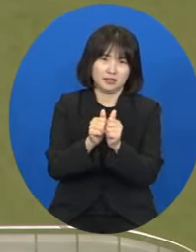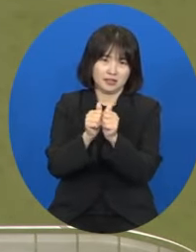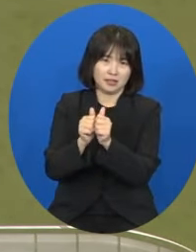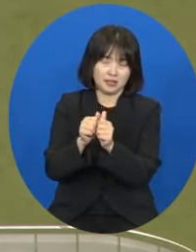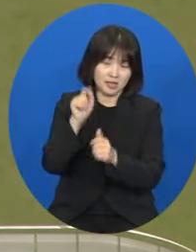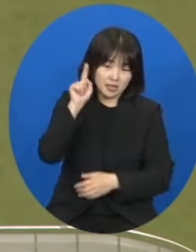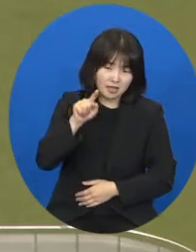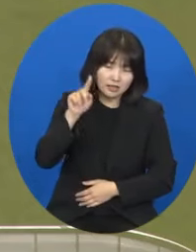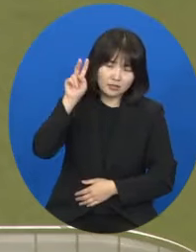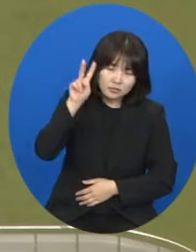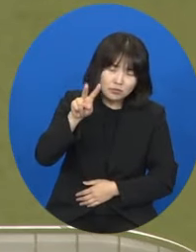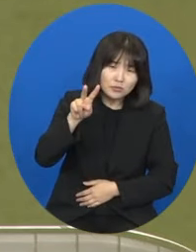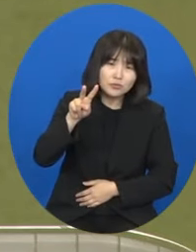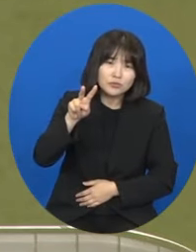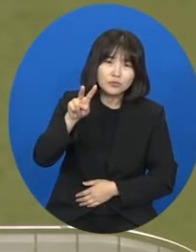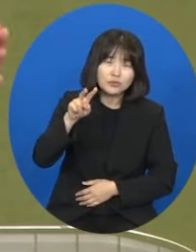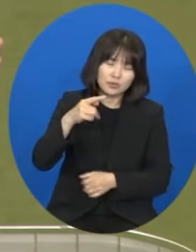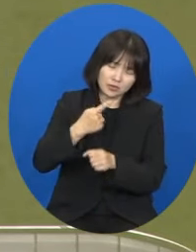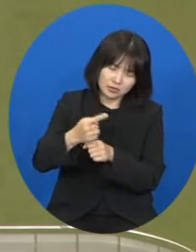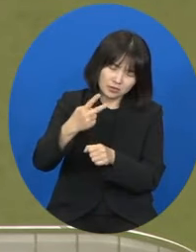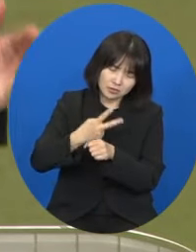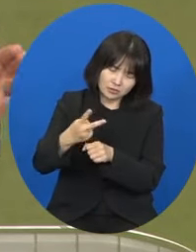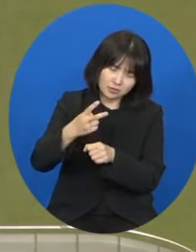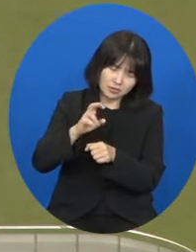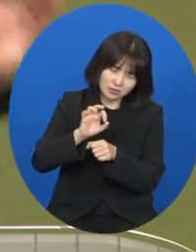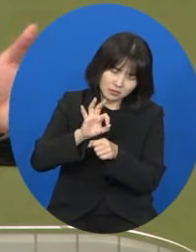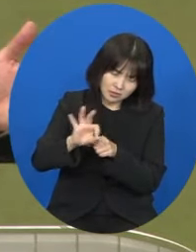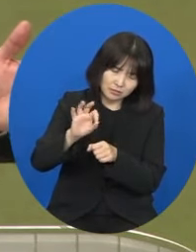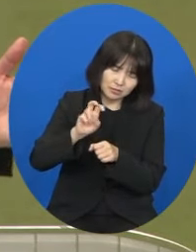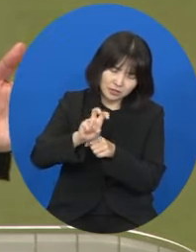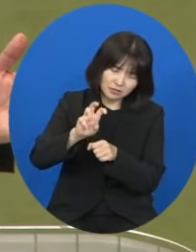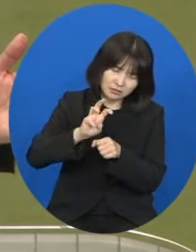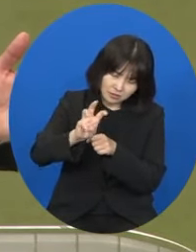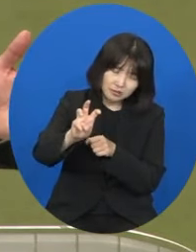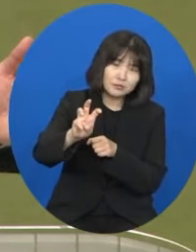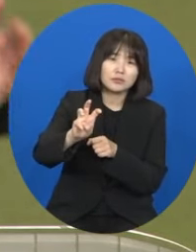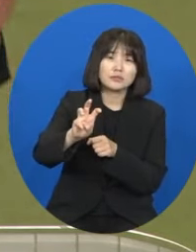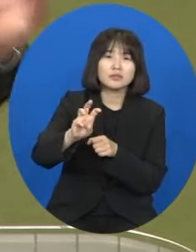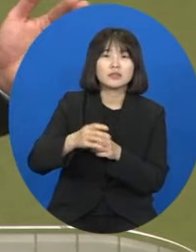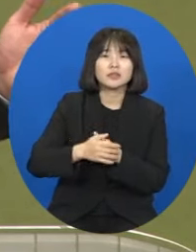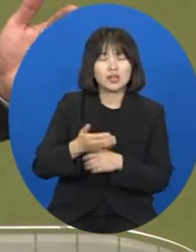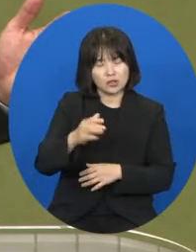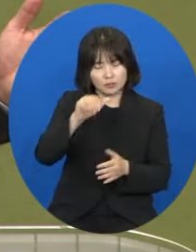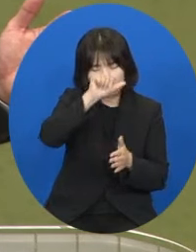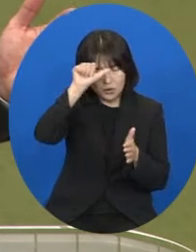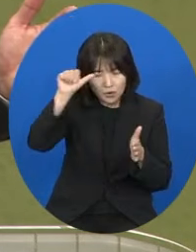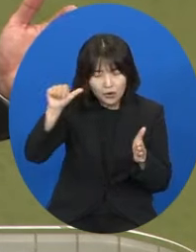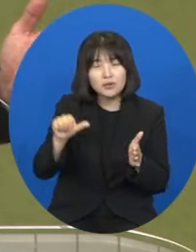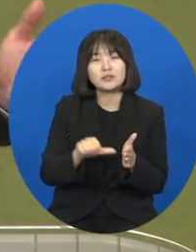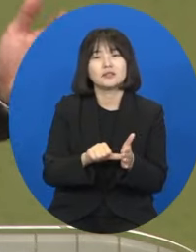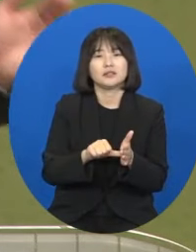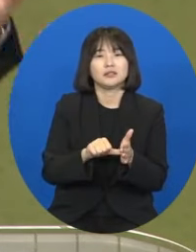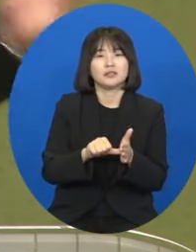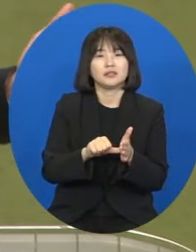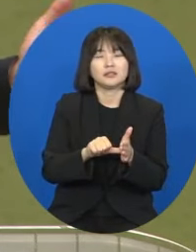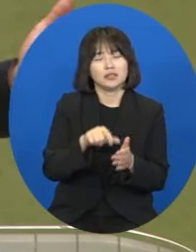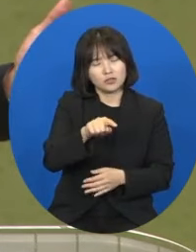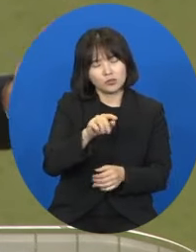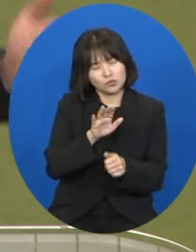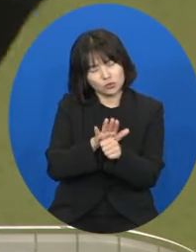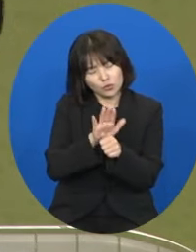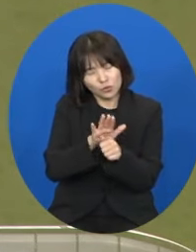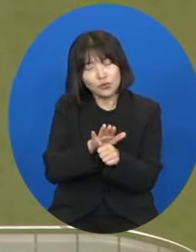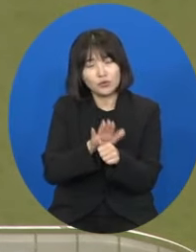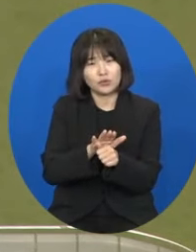내일 모레도, 1년 뒤에도, 10년 뒤에도, 20년 뒤에도, 30년 뒤에도 너의 평생토록 내가 너를 도와줄